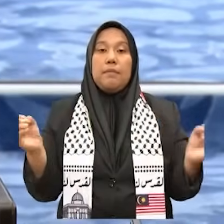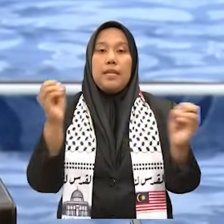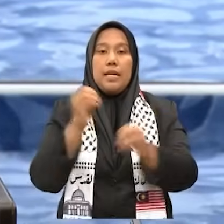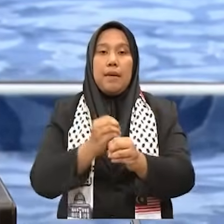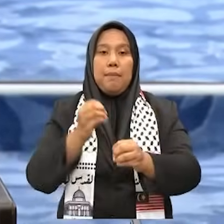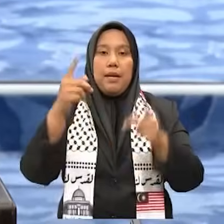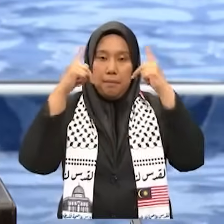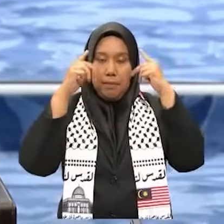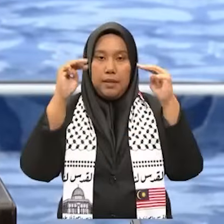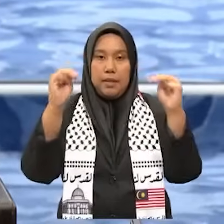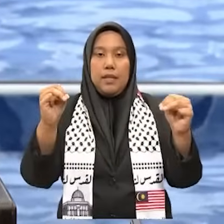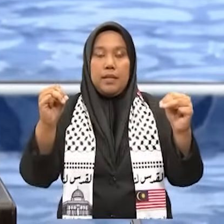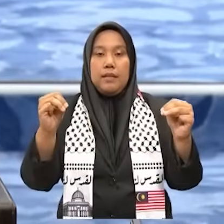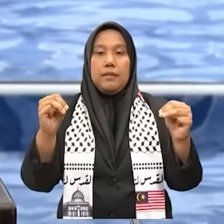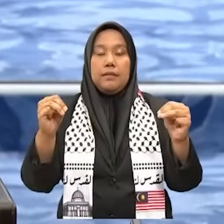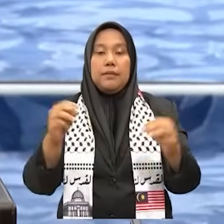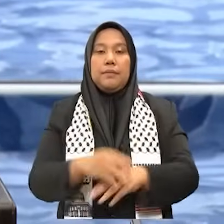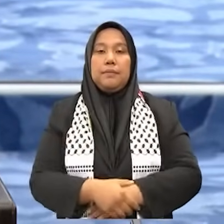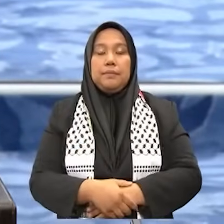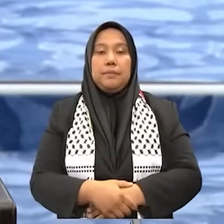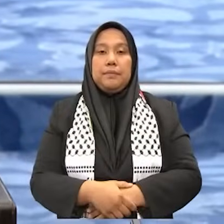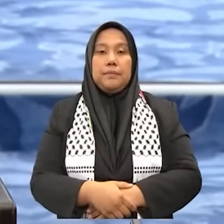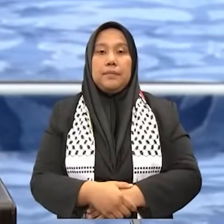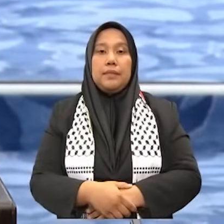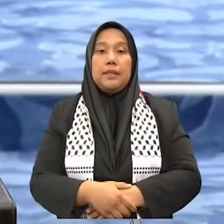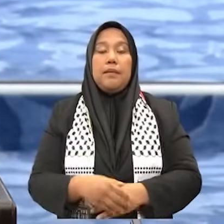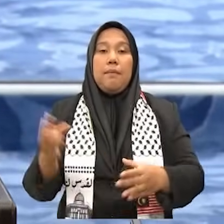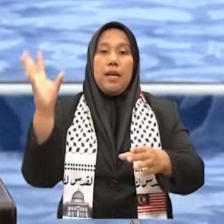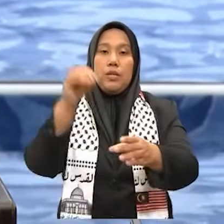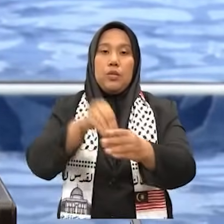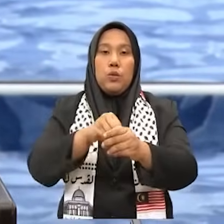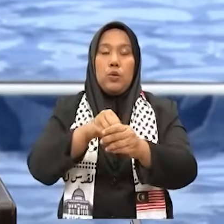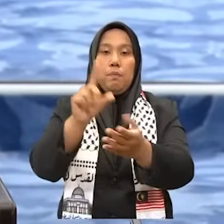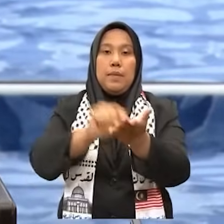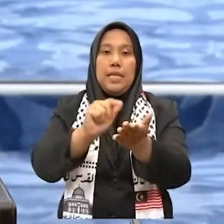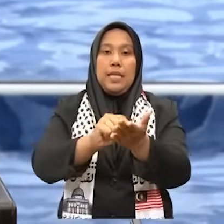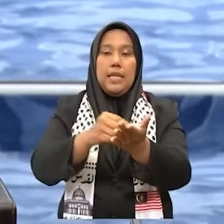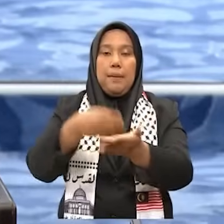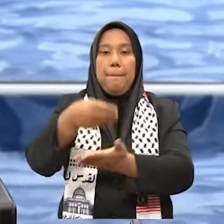langsung. Dan ini termasuk media buy, ya, membeli